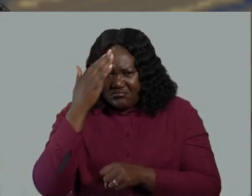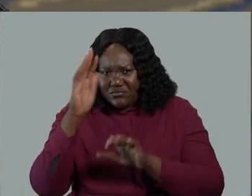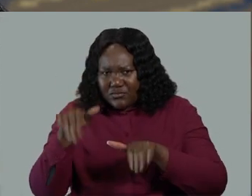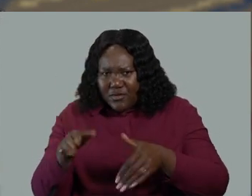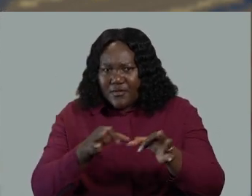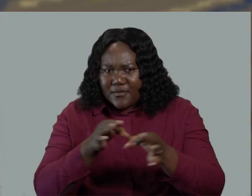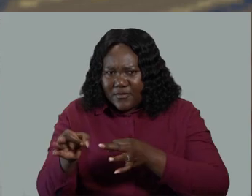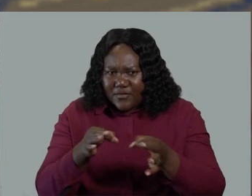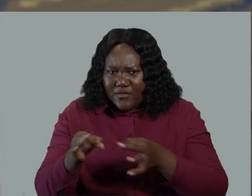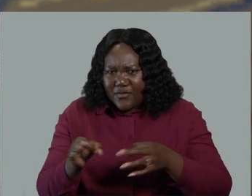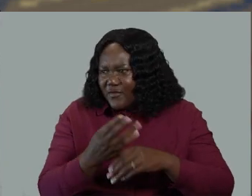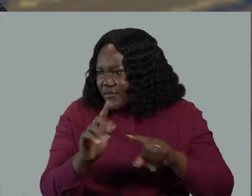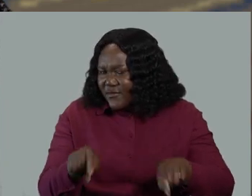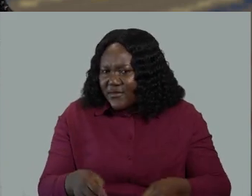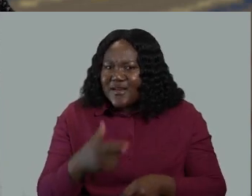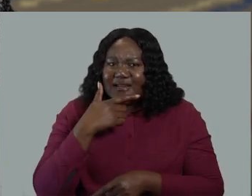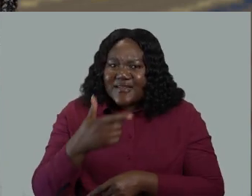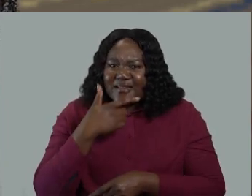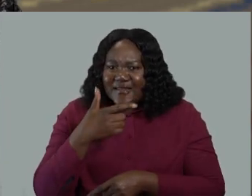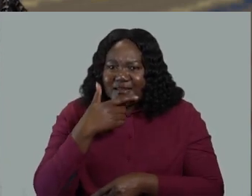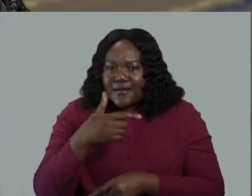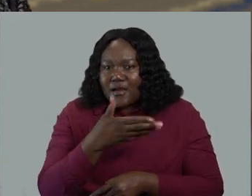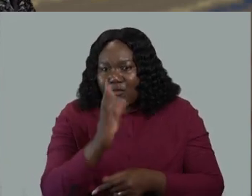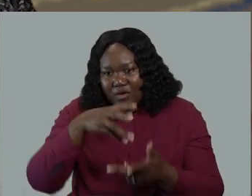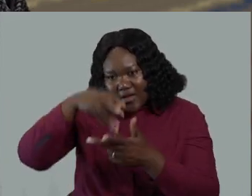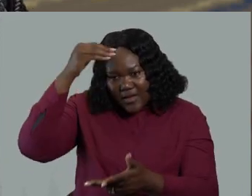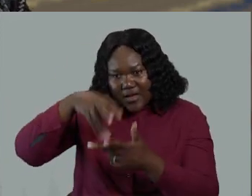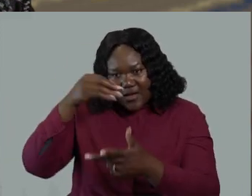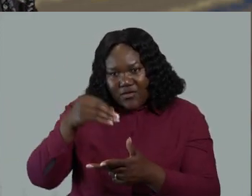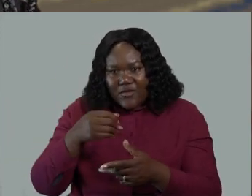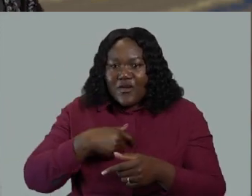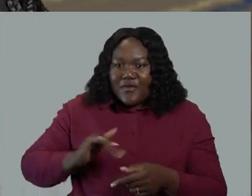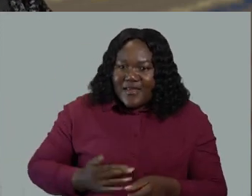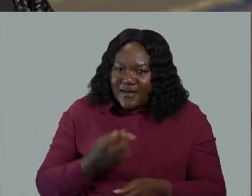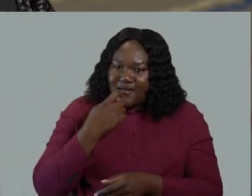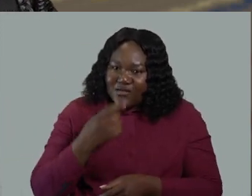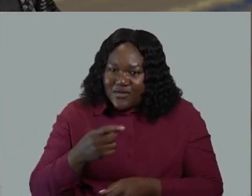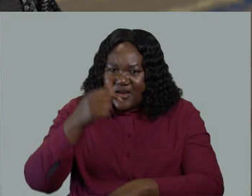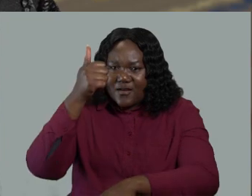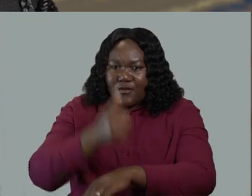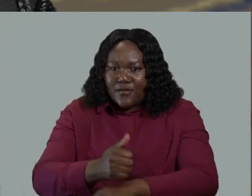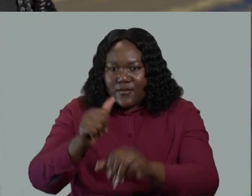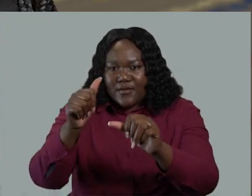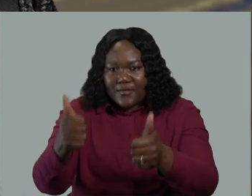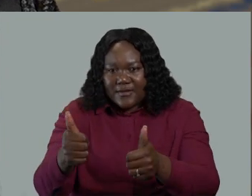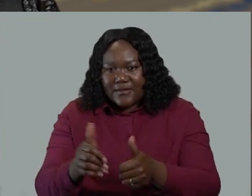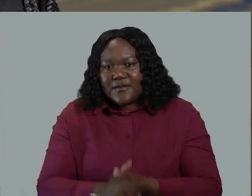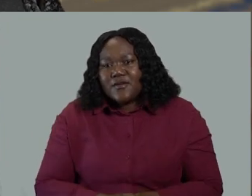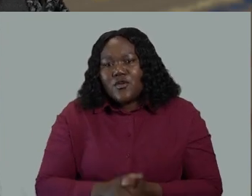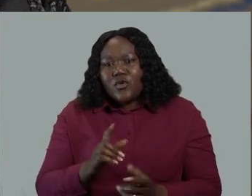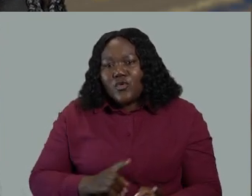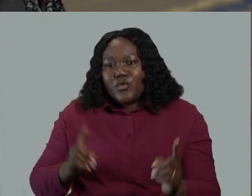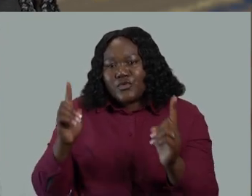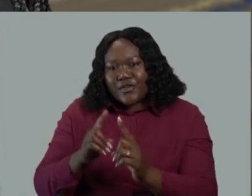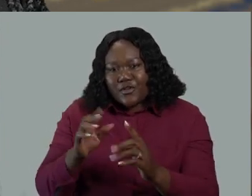kala nokuthamununa mo naana oshileshwa shino nawa. Tangi aalongwa aasimanekwa, kakewa inatsa, kathindi